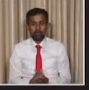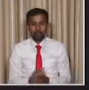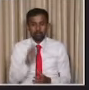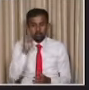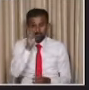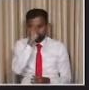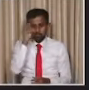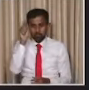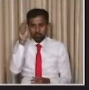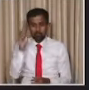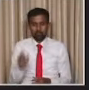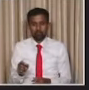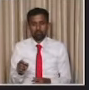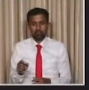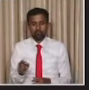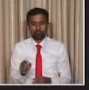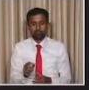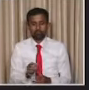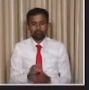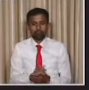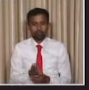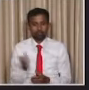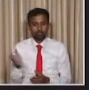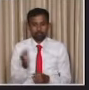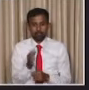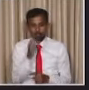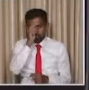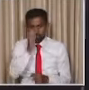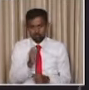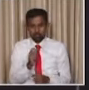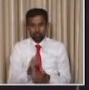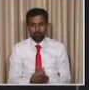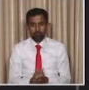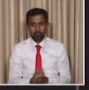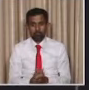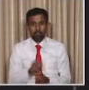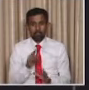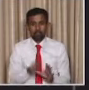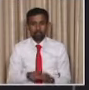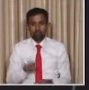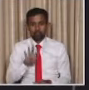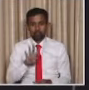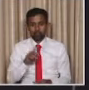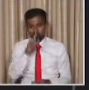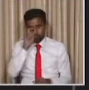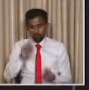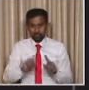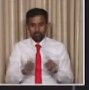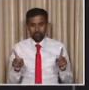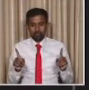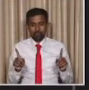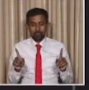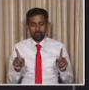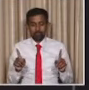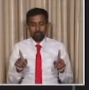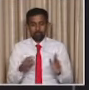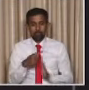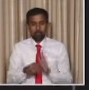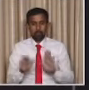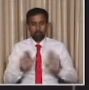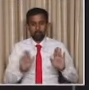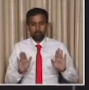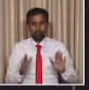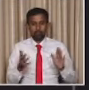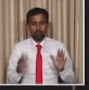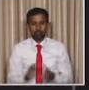Maithripala Sirisena sabhavin ape janadhipathituma urdu 4 maasa 10k merata palne